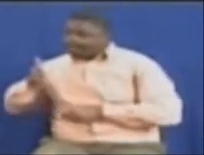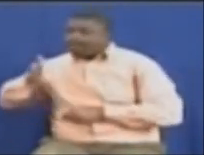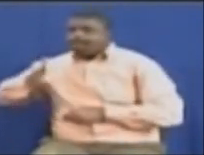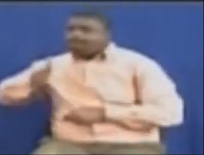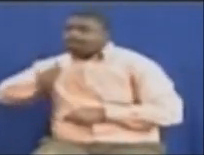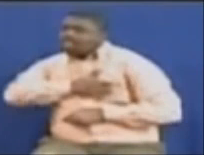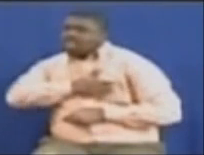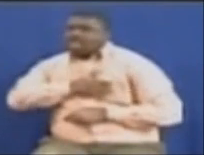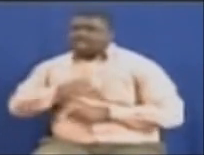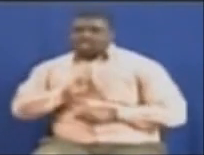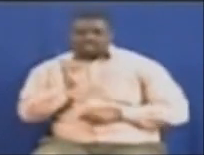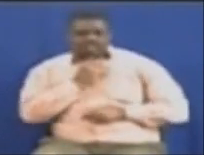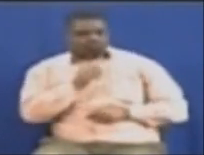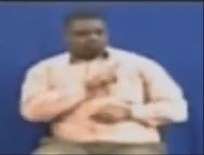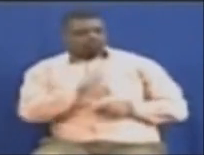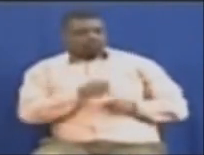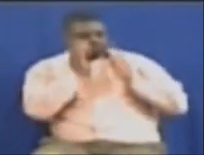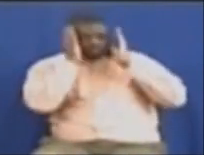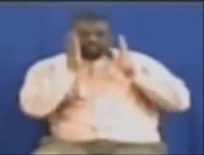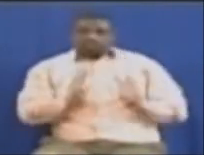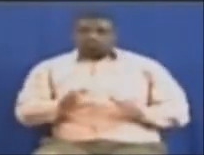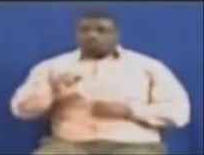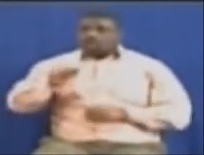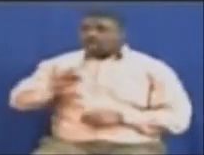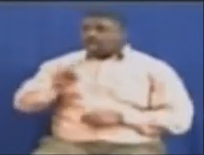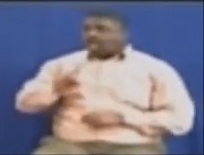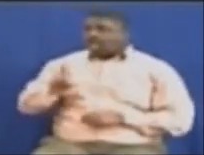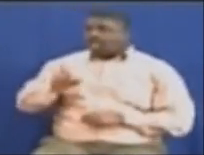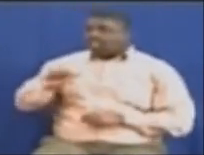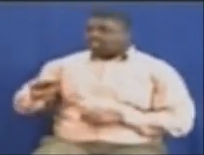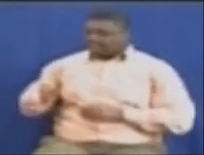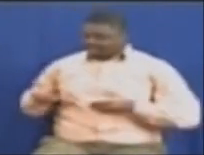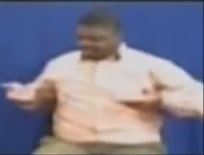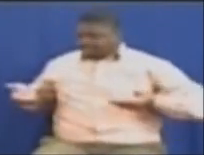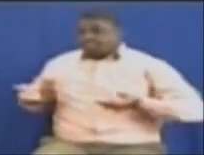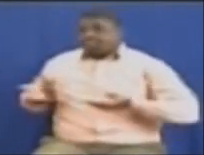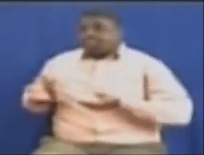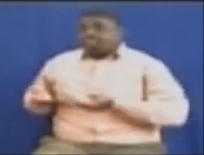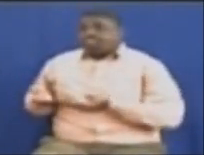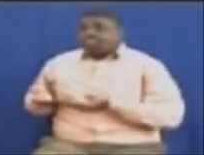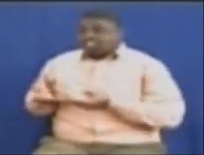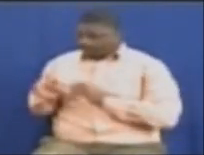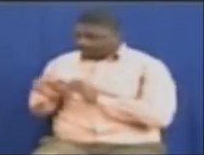yetu kuanza kutoa elimu ya ushirika katika viongozi wa vyama vya msingi vya ushirika.